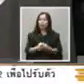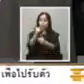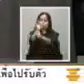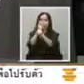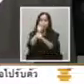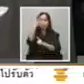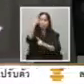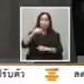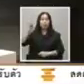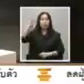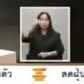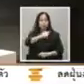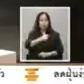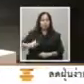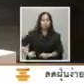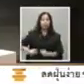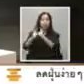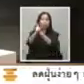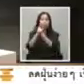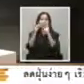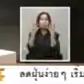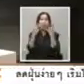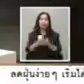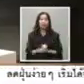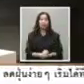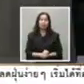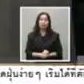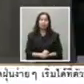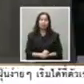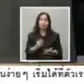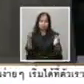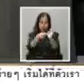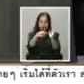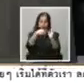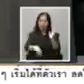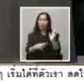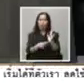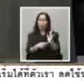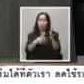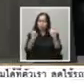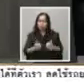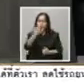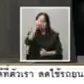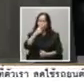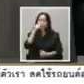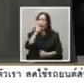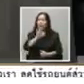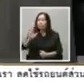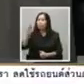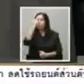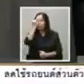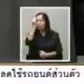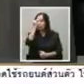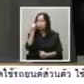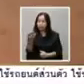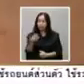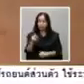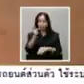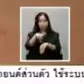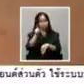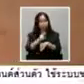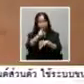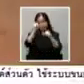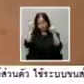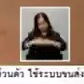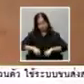ธิปไตยอันมีพระมหากษัตริย์ทรงเป็นพระประมุขนี่อยู่ในยติเลยครับแล้วทำไมวันนี้เราจะมาห้ามกันผมไม่เข้าใจท่านประธานโปรดวินิจฉัยให้ชั